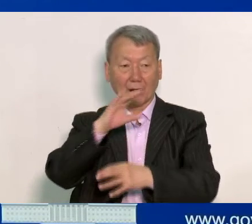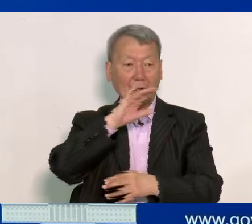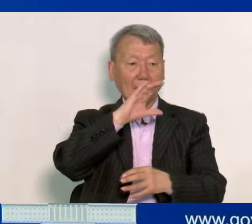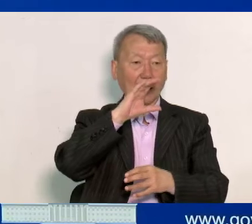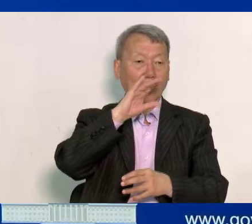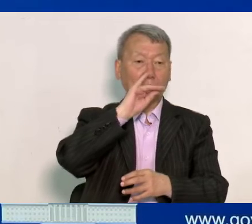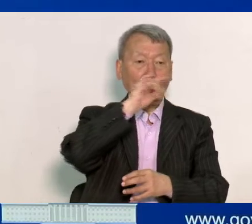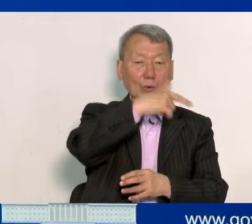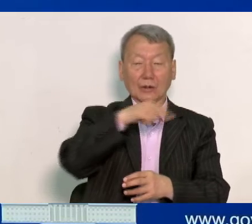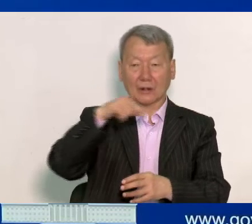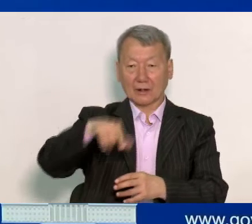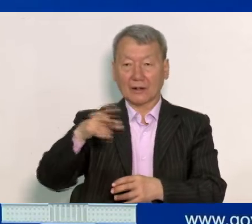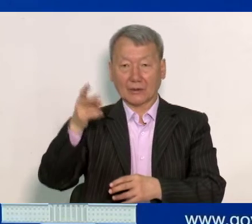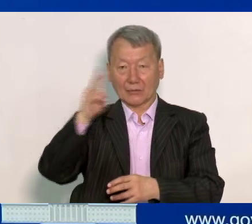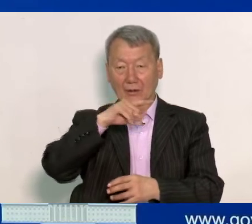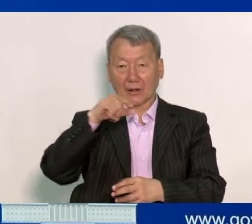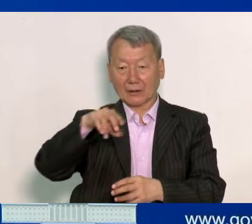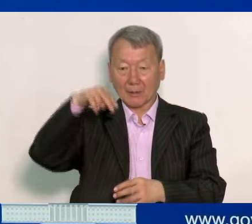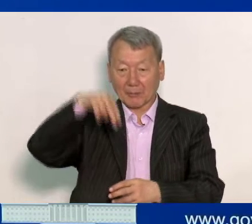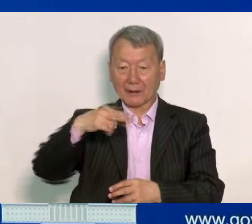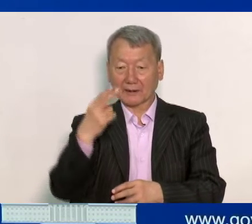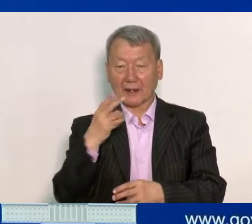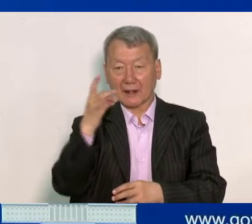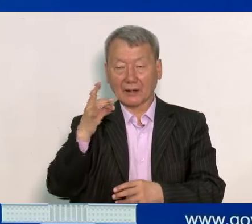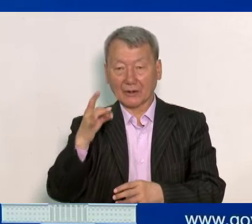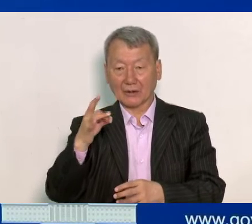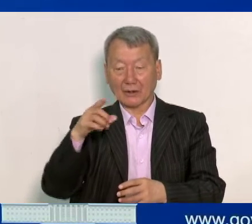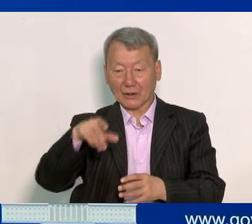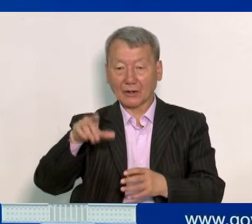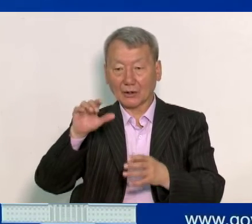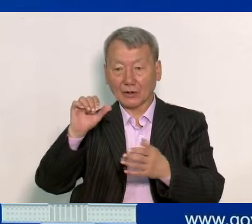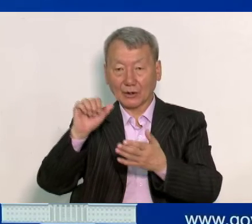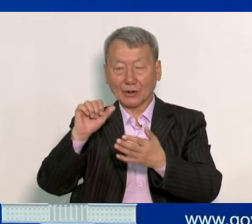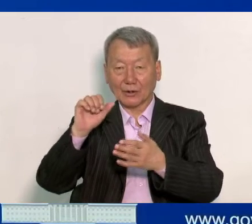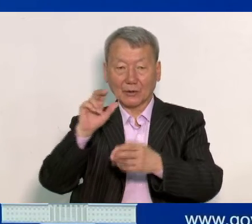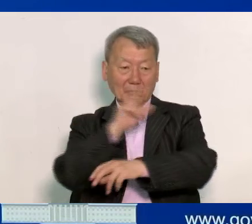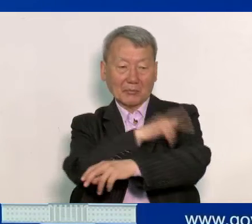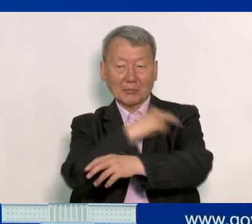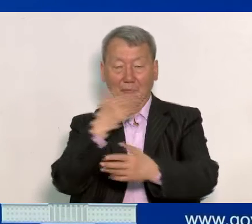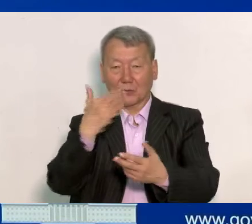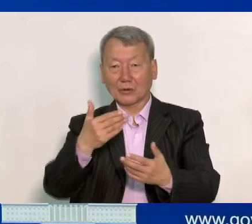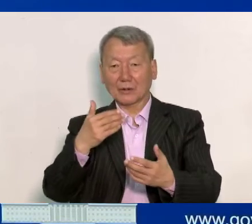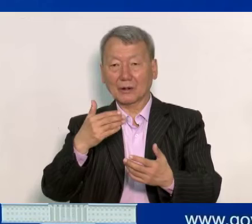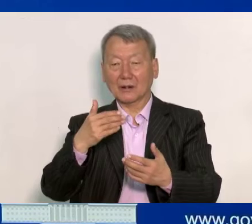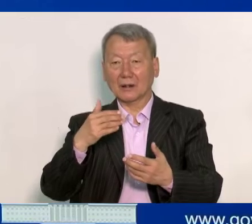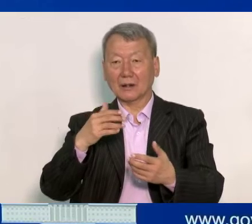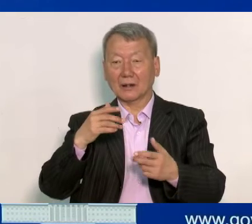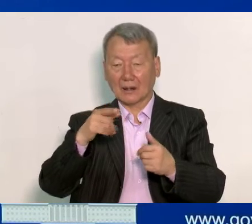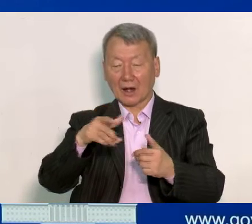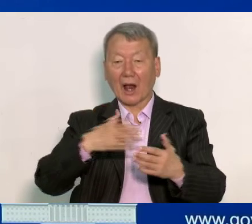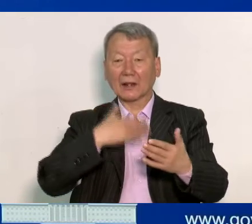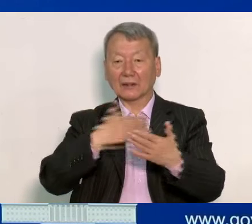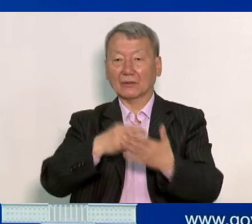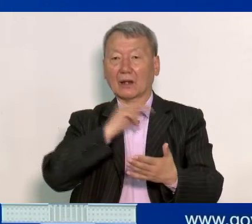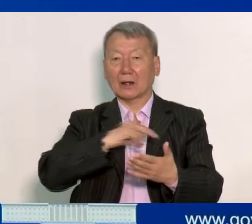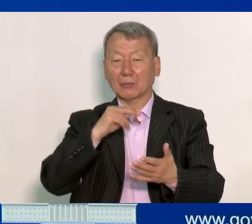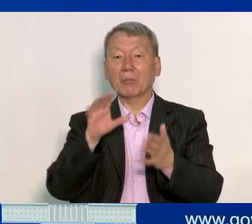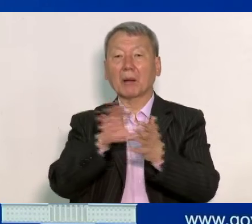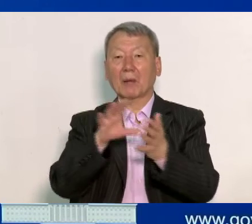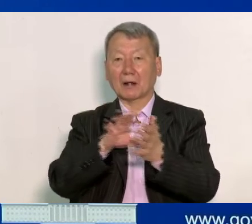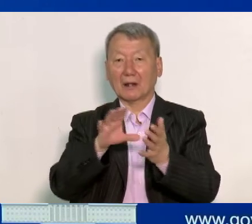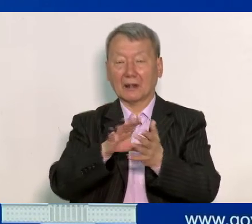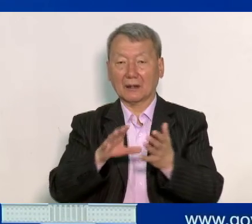на севере с ПЦР-оборудованием и расходными материалами. Они активно работали и